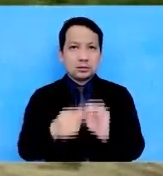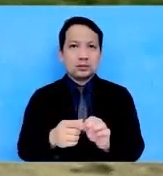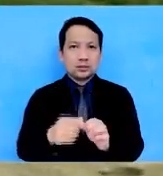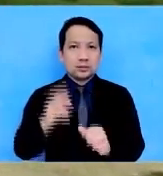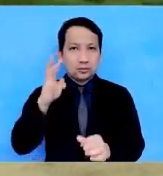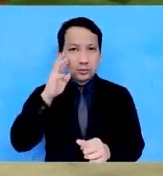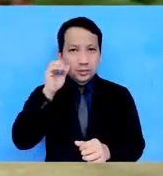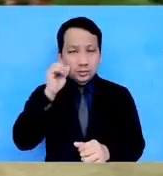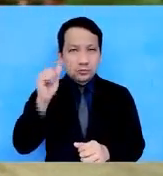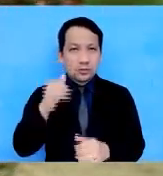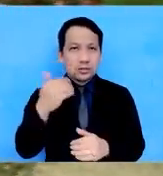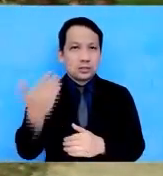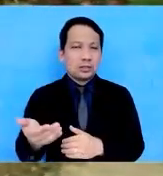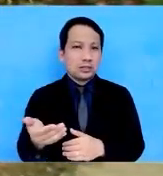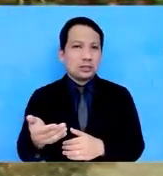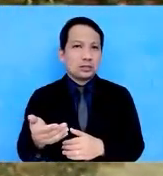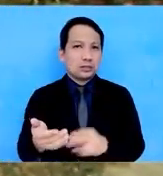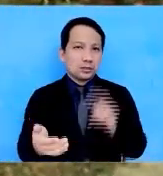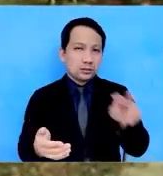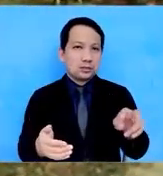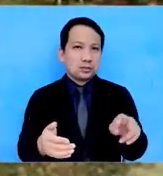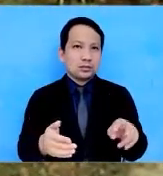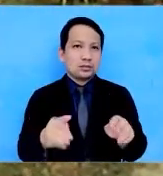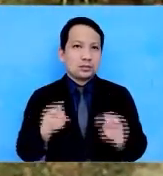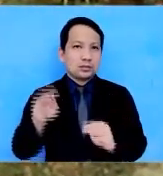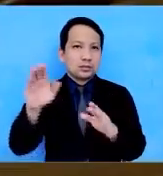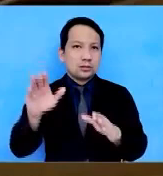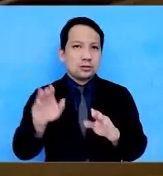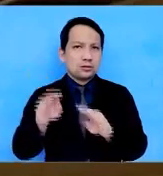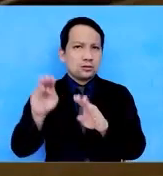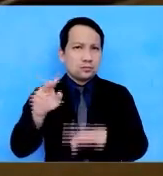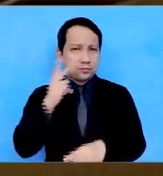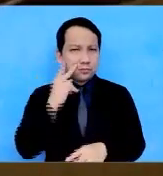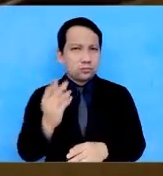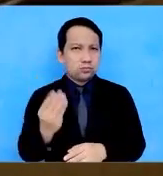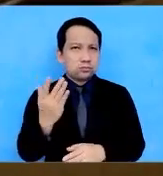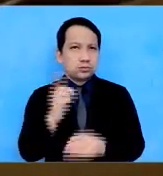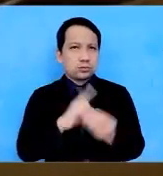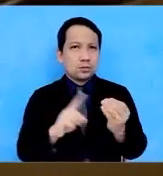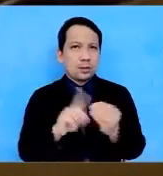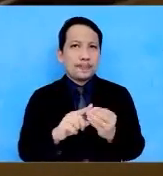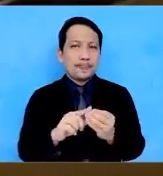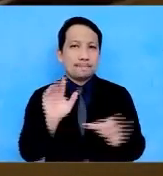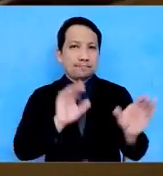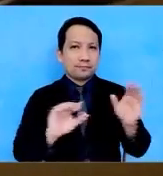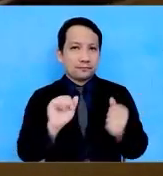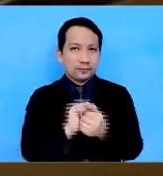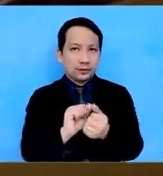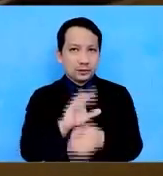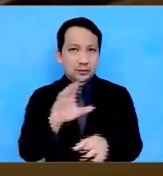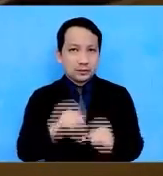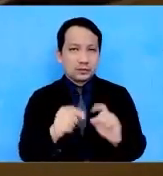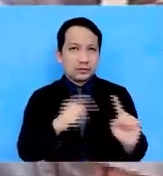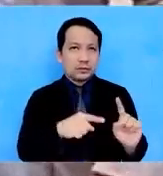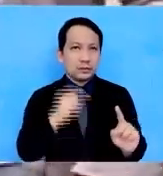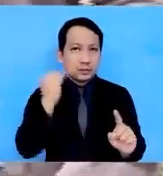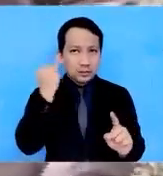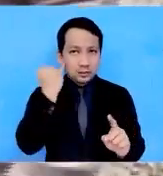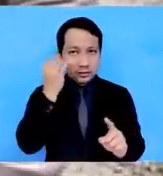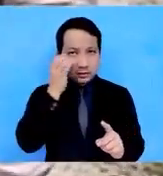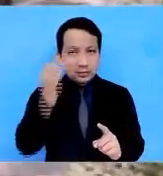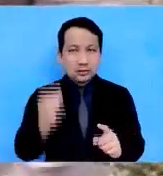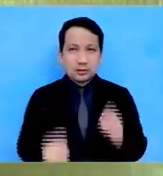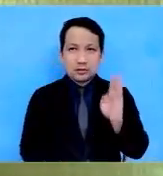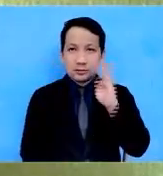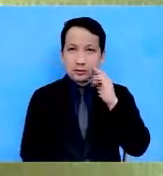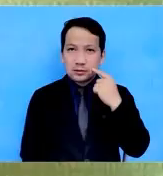Yanbin sa isa pang set ng show sa Bonbon Mountains. Nakichika rin tayo sa ilan pang cast member ng programa tulad nila Jake Cuenca, Baron